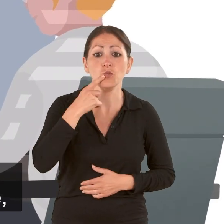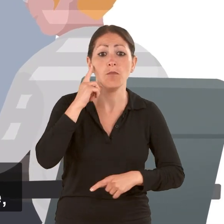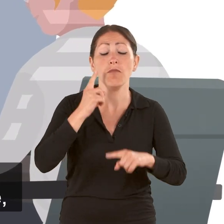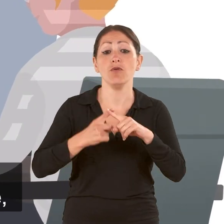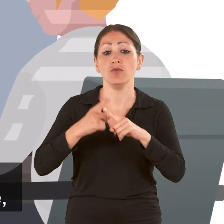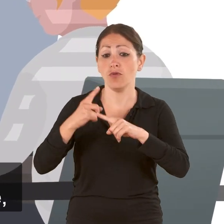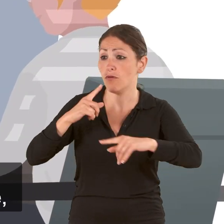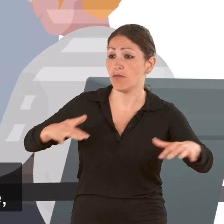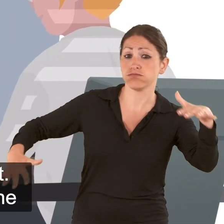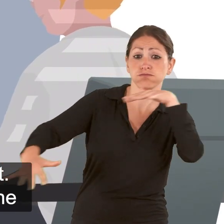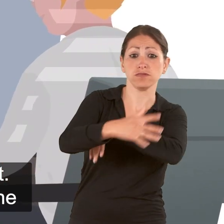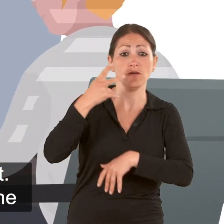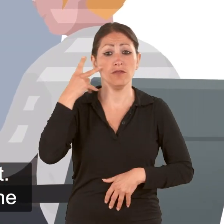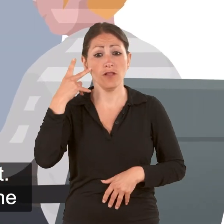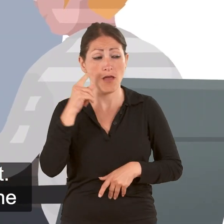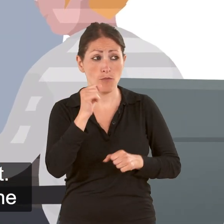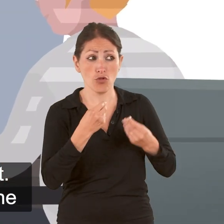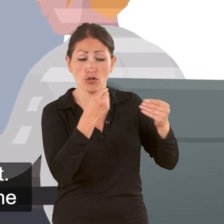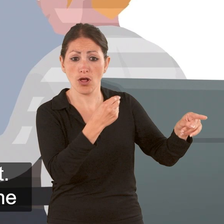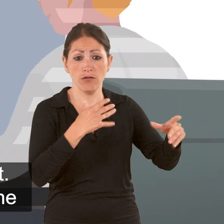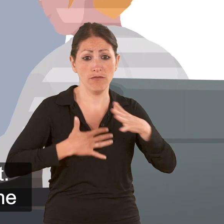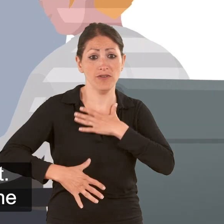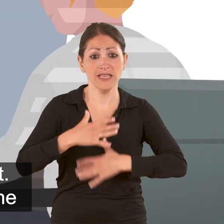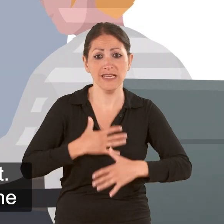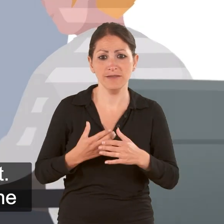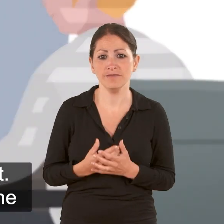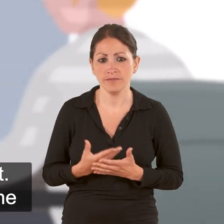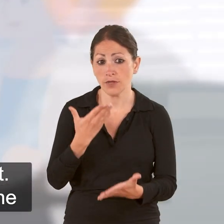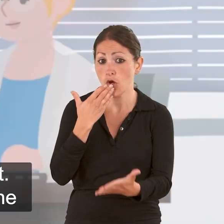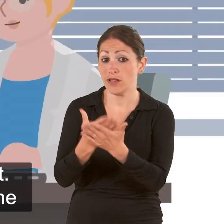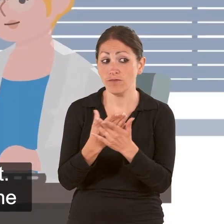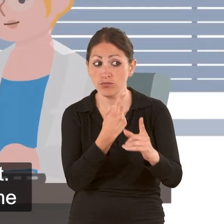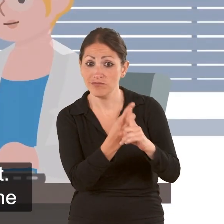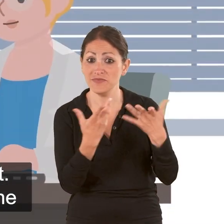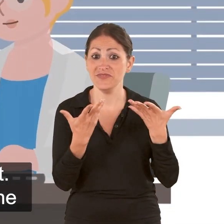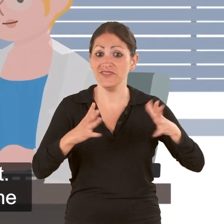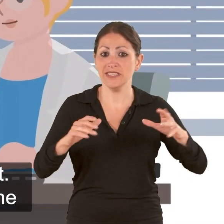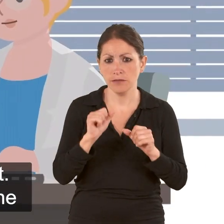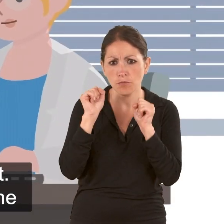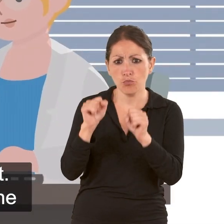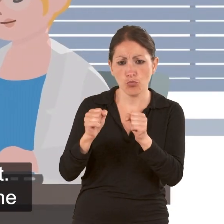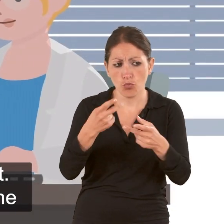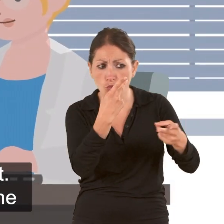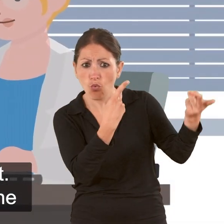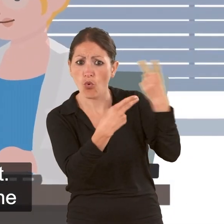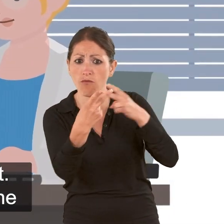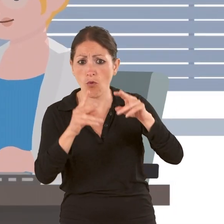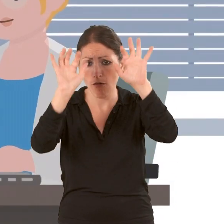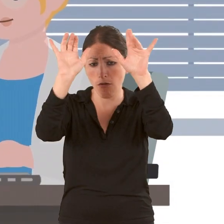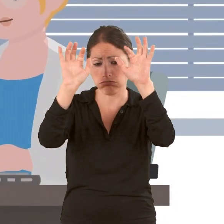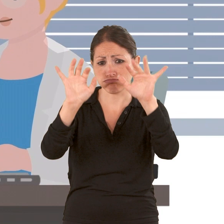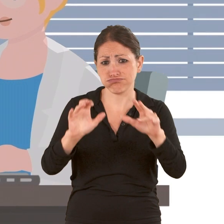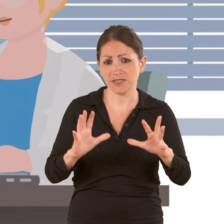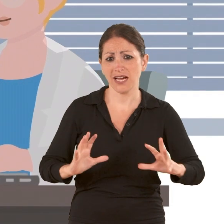Gardez à l'esprit que pour une personne sourde ou malentendante, communiquer en milieu entendant est fatigant. Après la consultation, vous pouvez envoyer